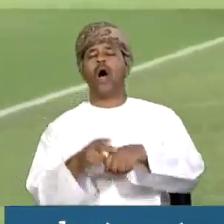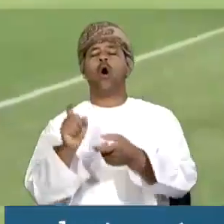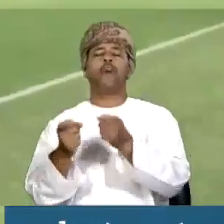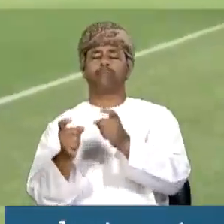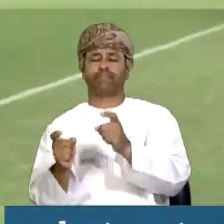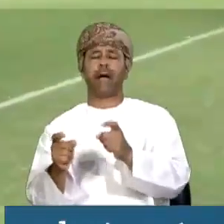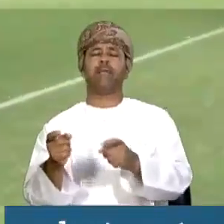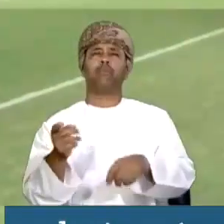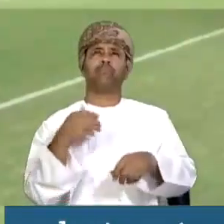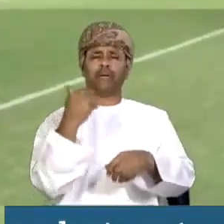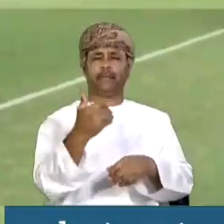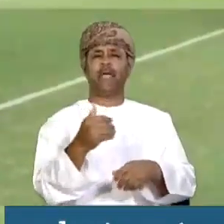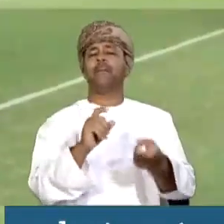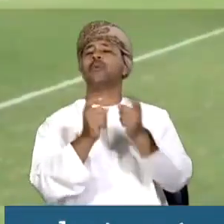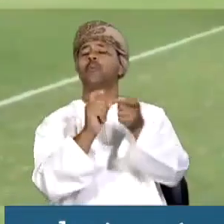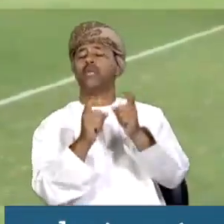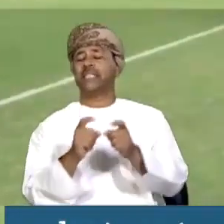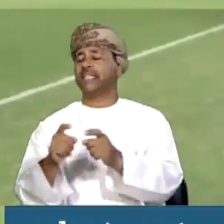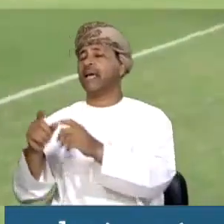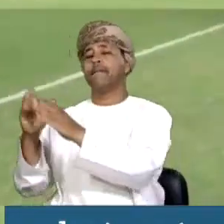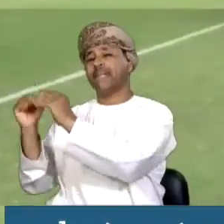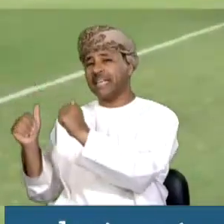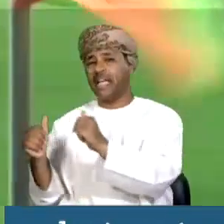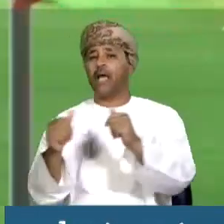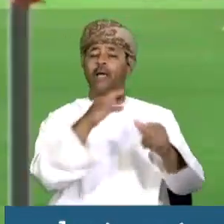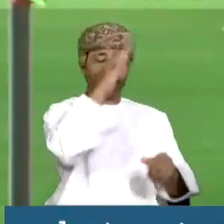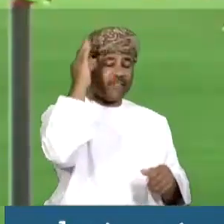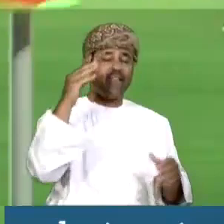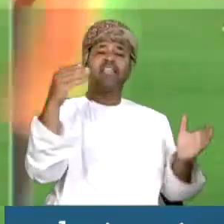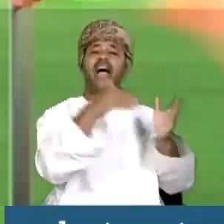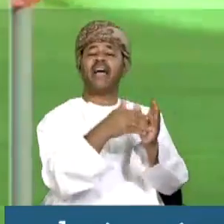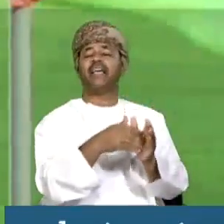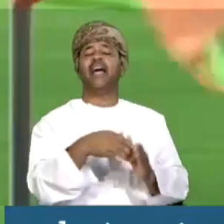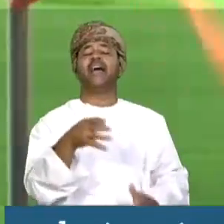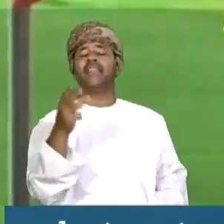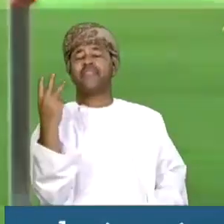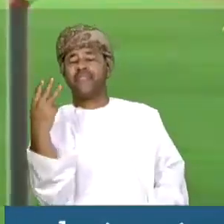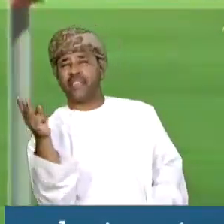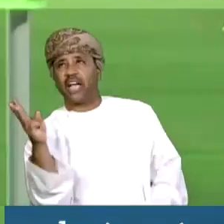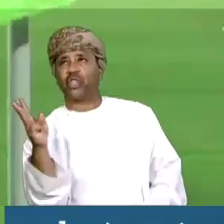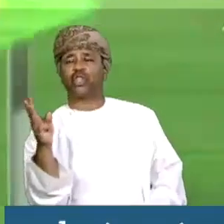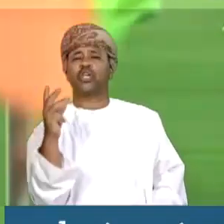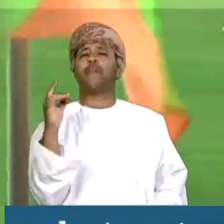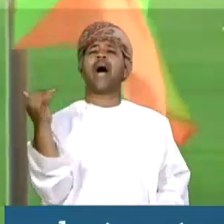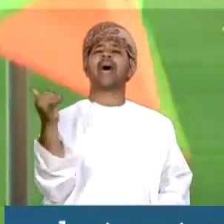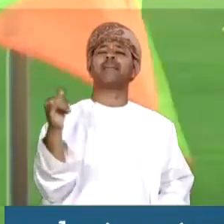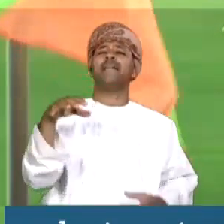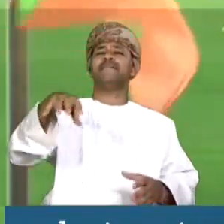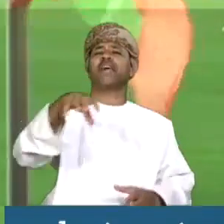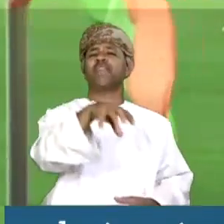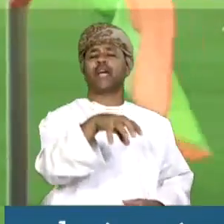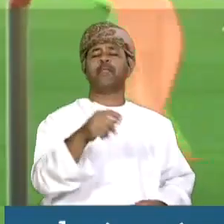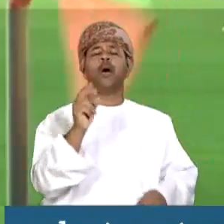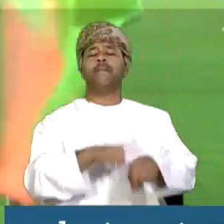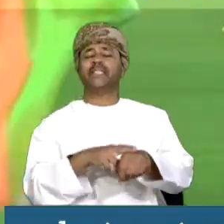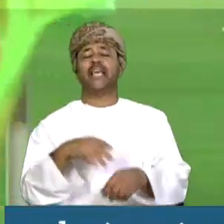العودة. وتعتبر مواجهة الأهلي والترجي النهائي العربي 13 في المسابقة القارية طوال تاريخها، لتضمن